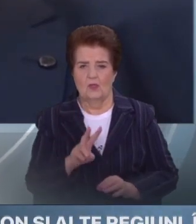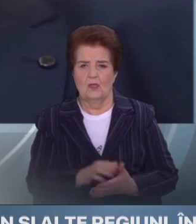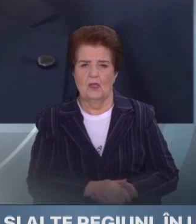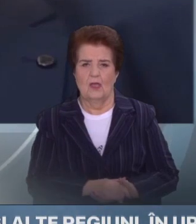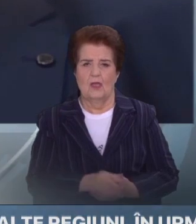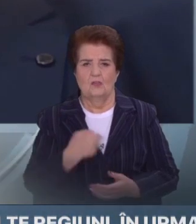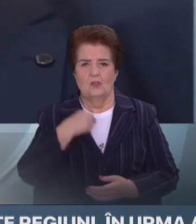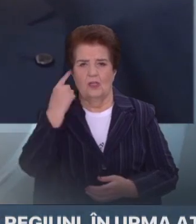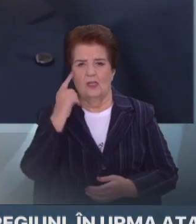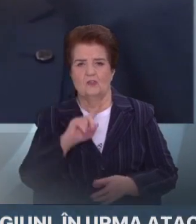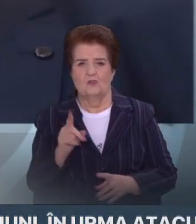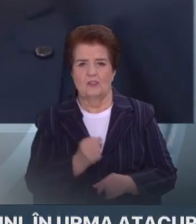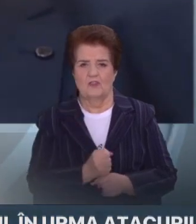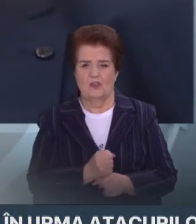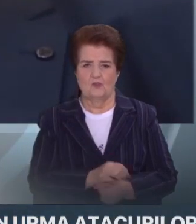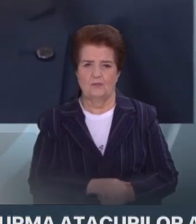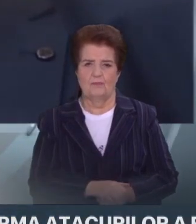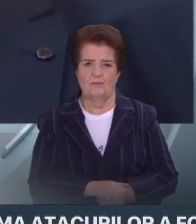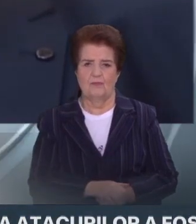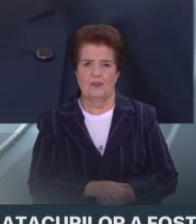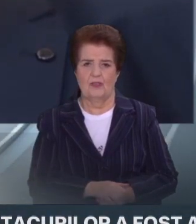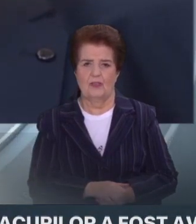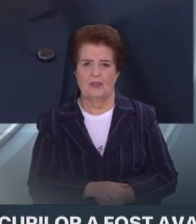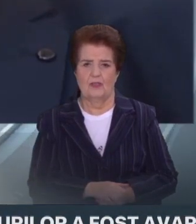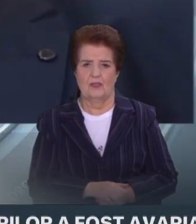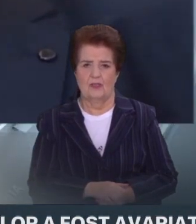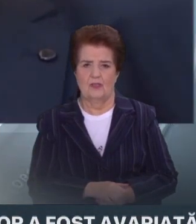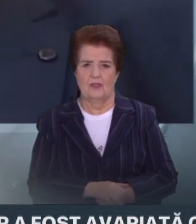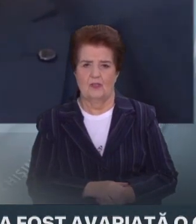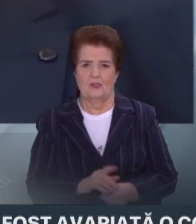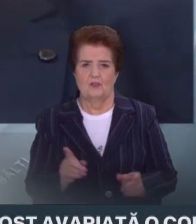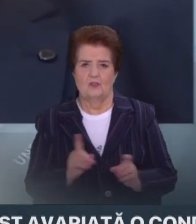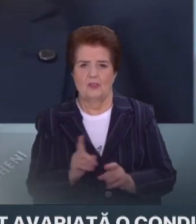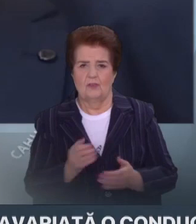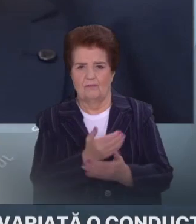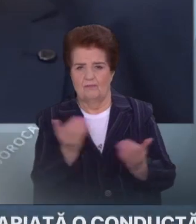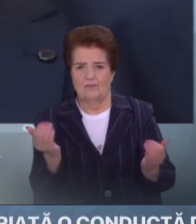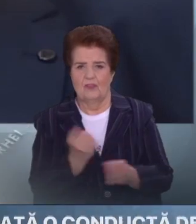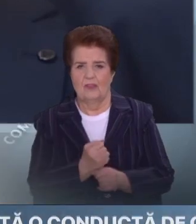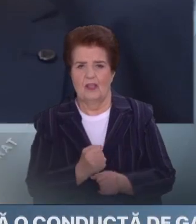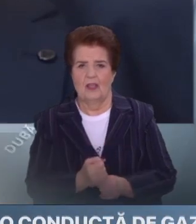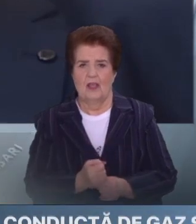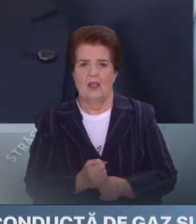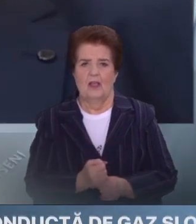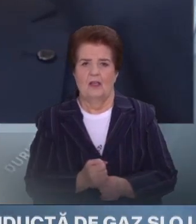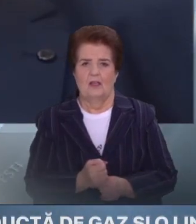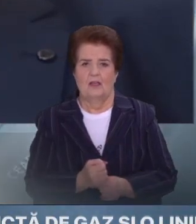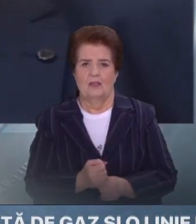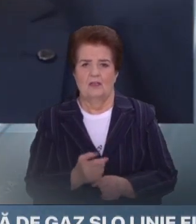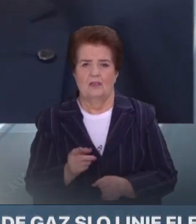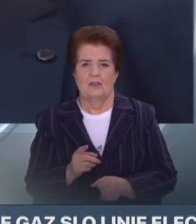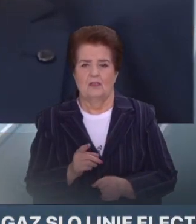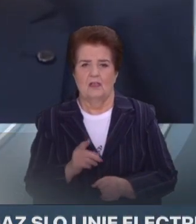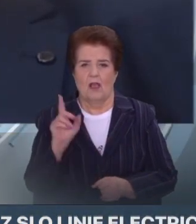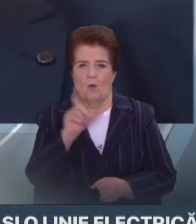Ce credeți, ce am putea să facem ca să nu... De fapt, despre voi este vorba, ce ați putea să faceți voi ca fermierii să nu aibă de